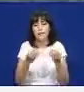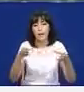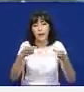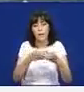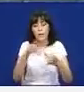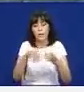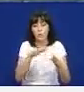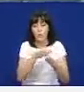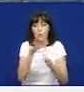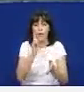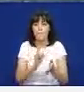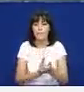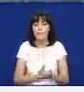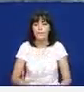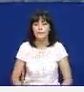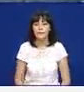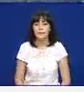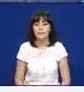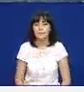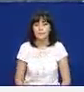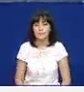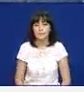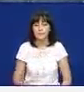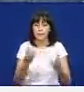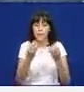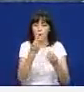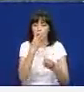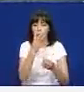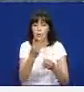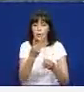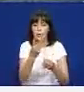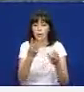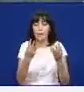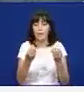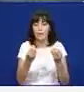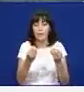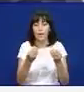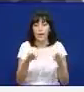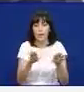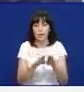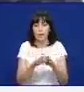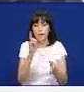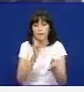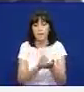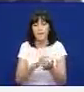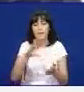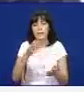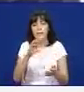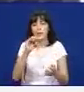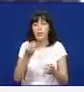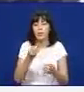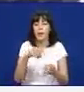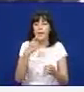соны орындауға міндетті. Ол жағынан мердігер жауап береді және көрсетілген олқылықтарды орнына келтіруге міндетті. Ал мынау Саттар Ерубаев